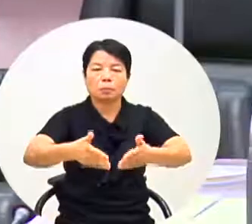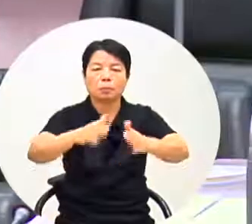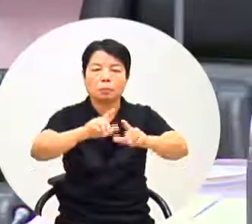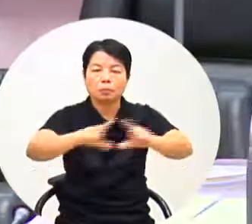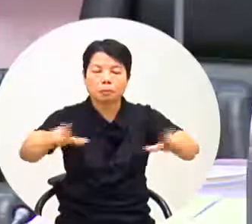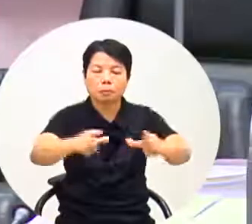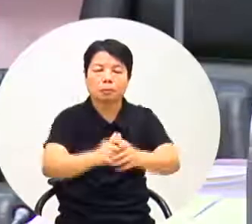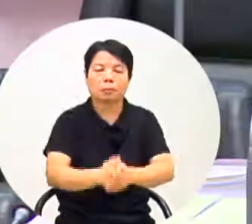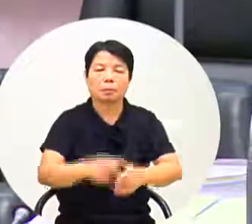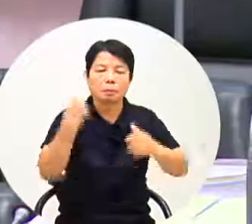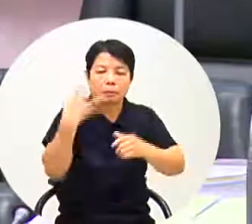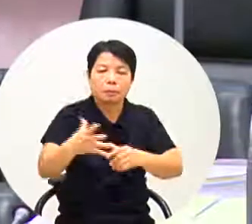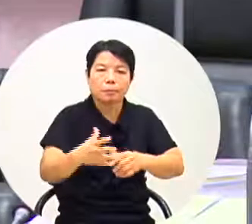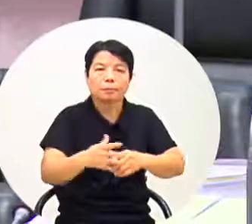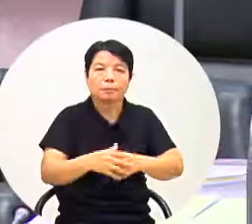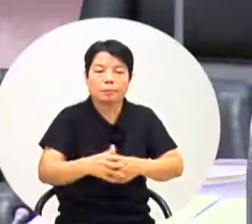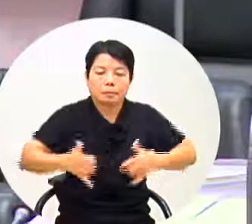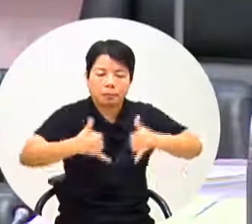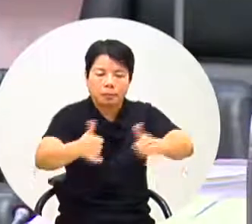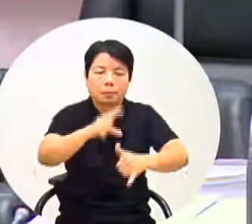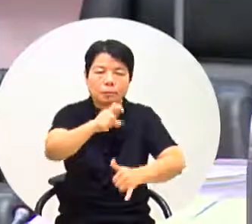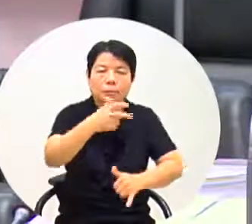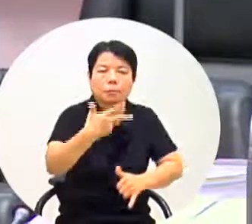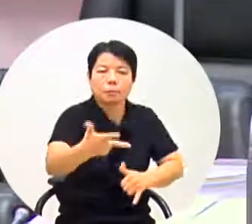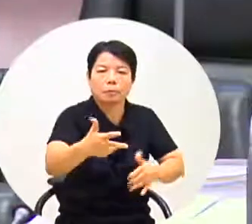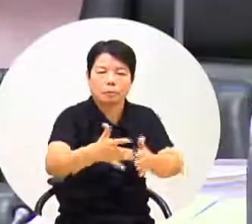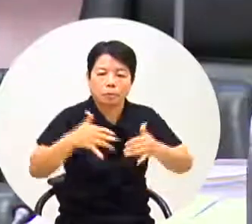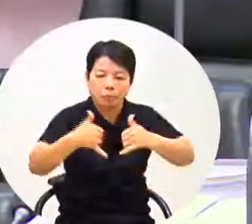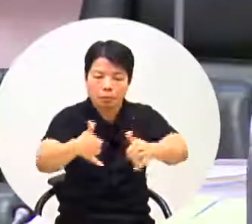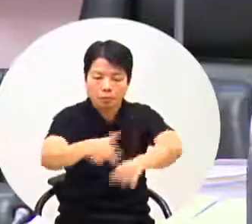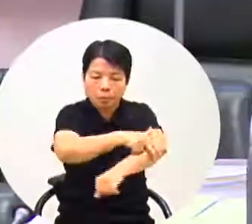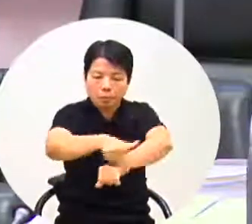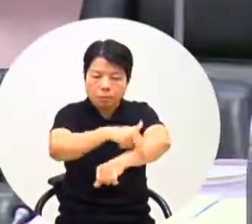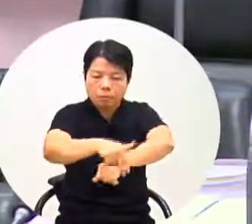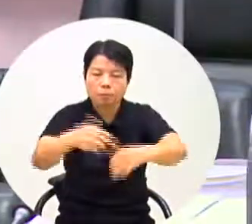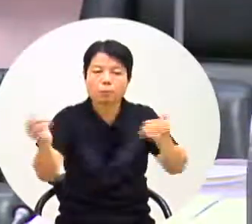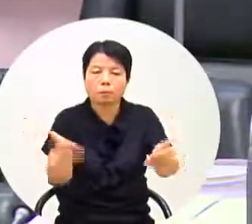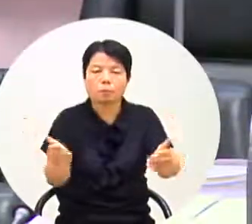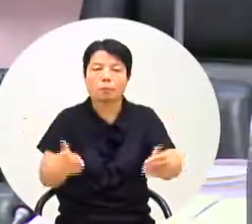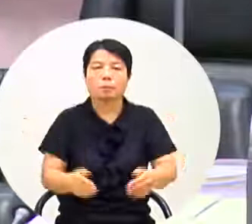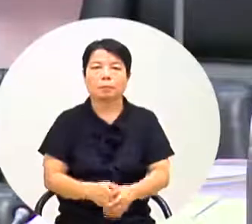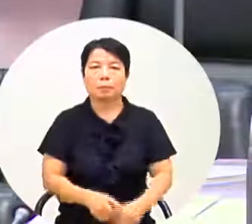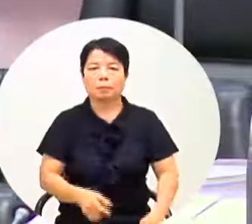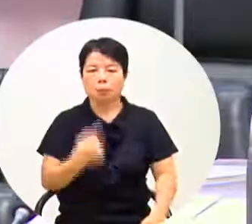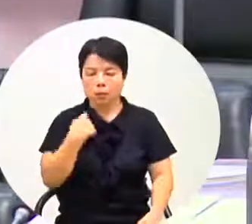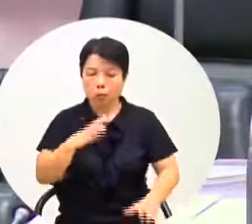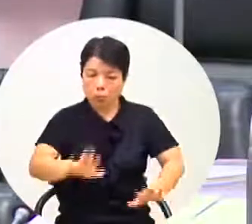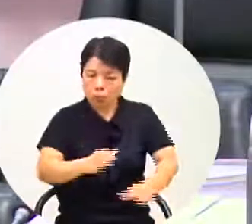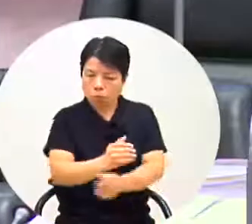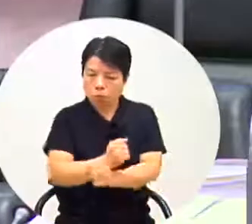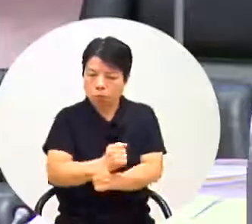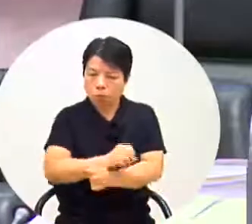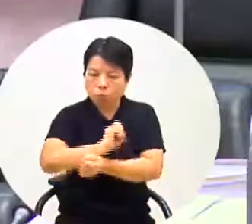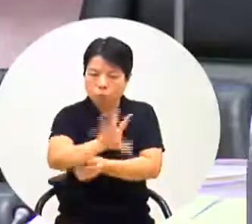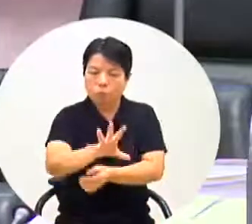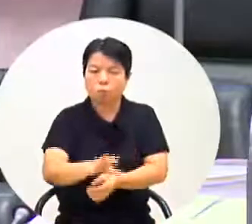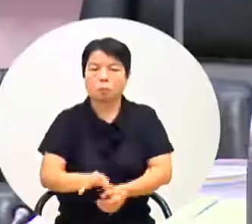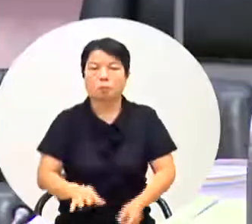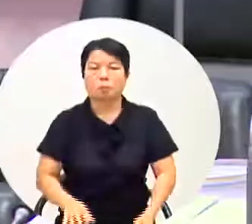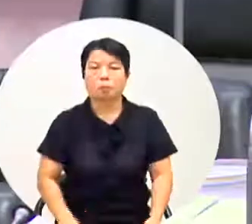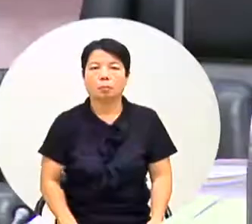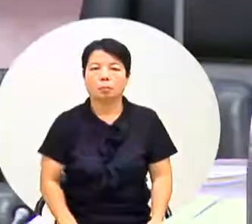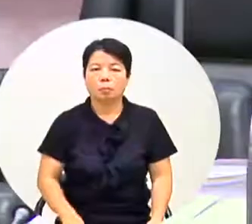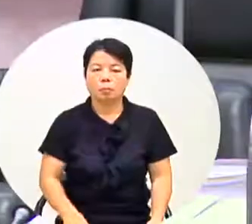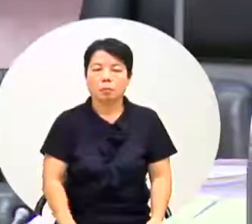线道路规划的问题，我很慎重的在跟你建议哈，这个案在